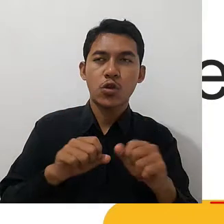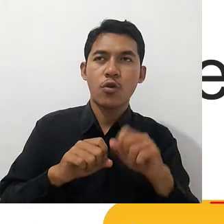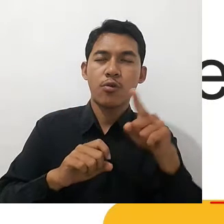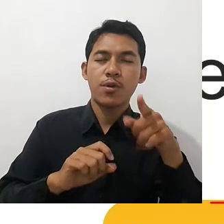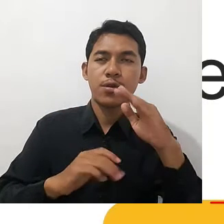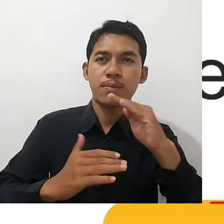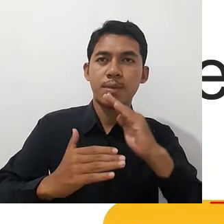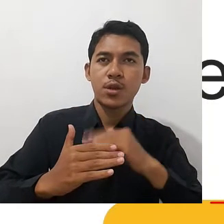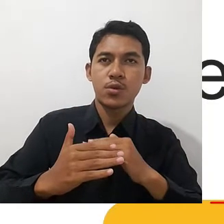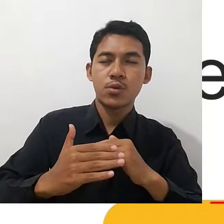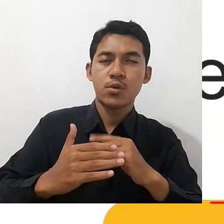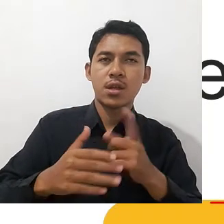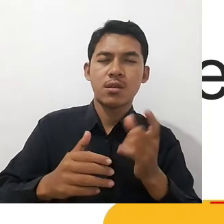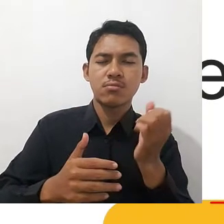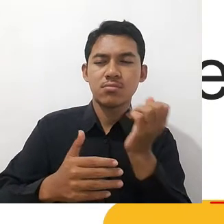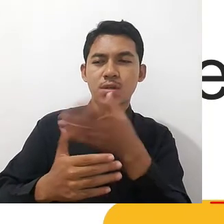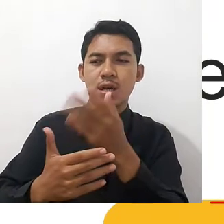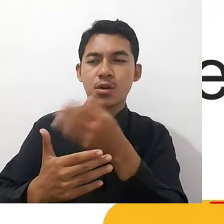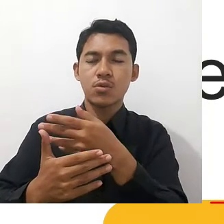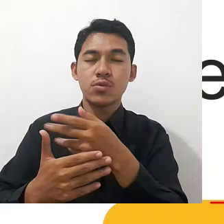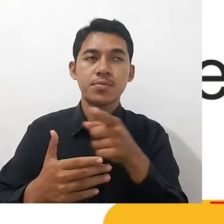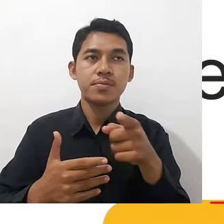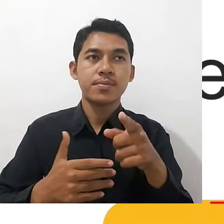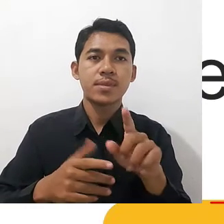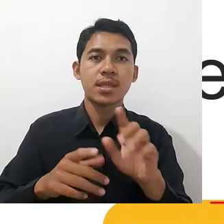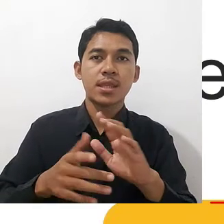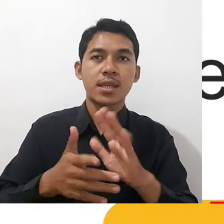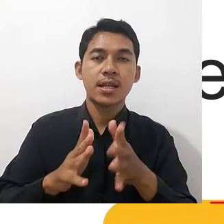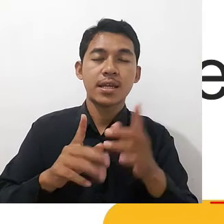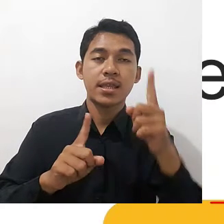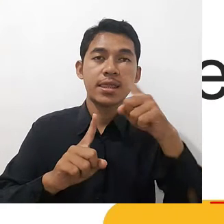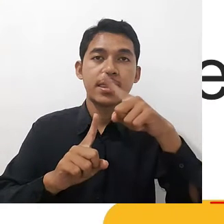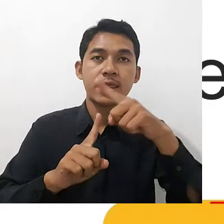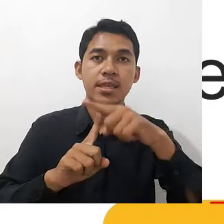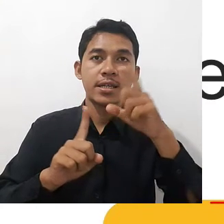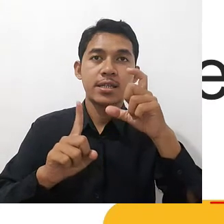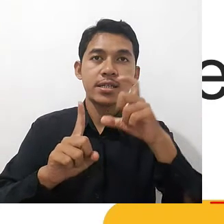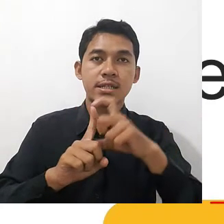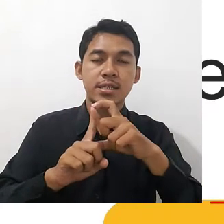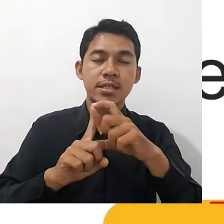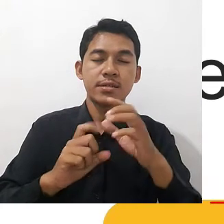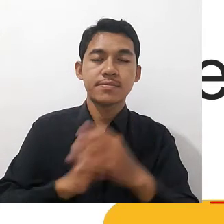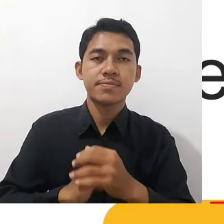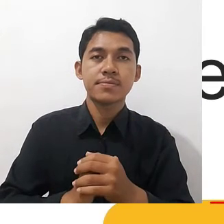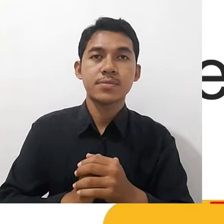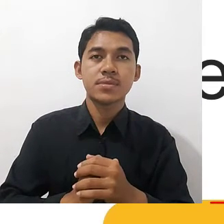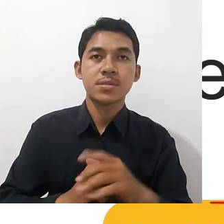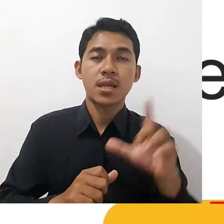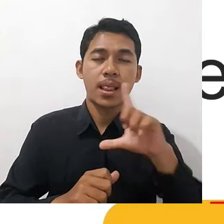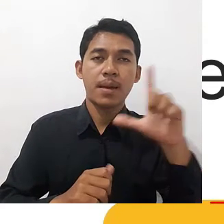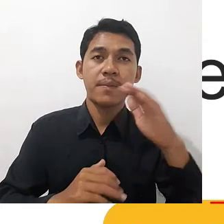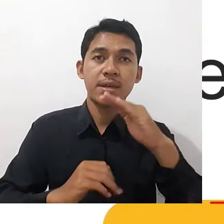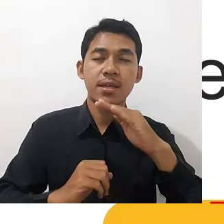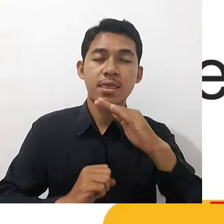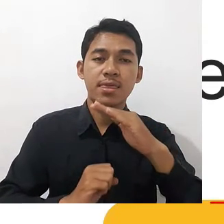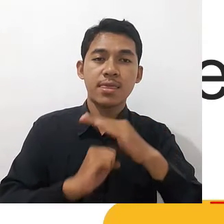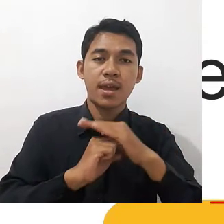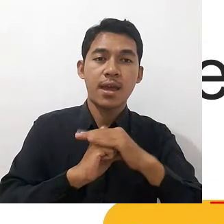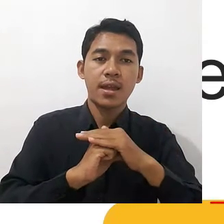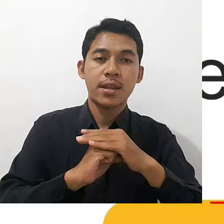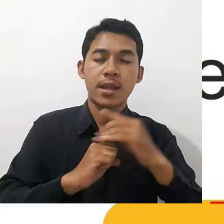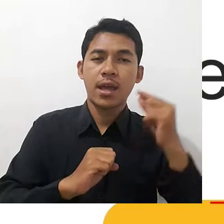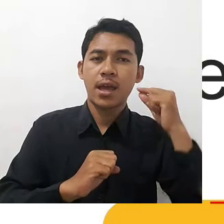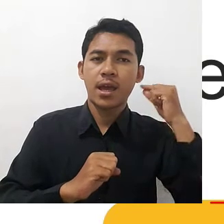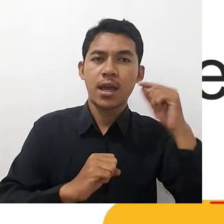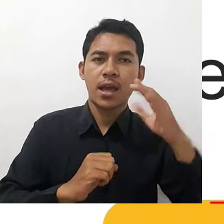Nah oleh karena itu, akhirnya dengan teknologi digital tuh dikembangkan, dia lebih tahan terhadap noise dan